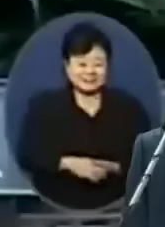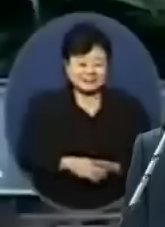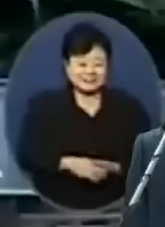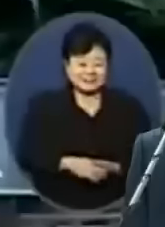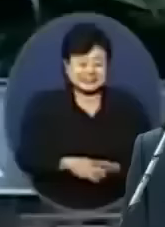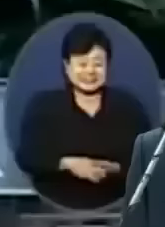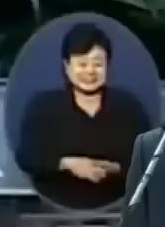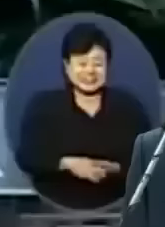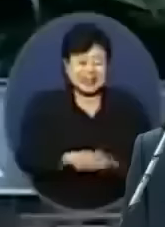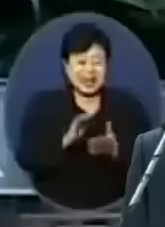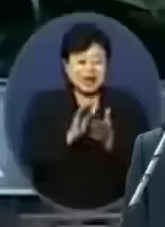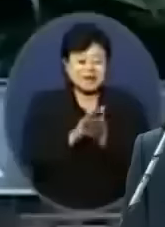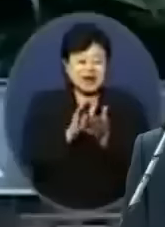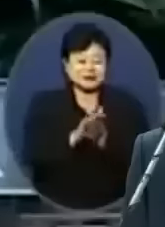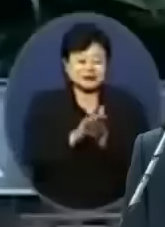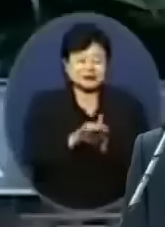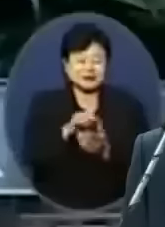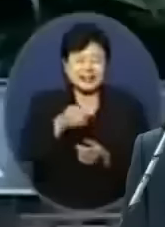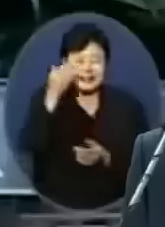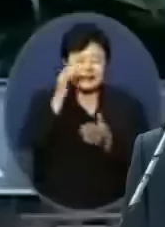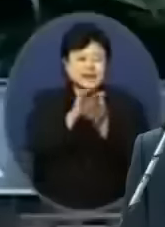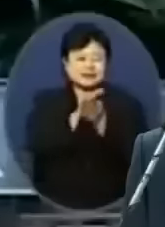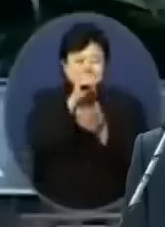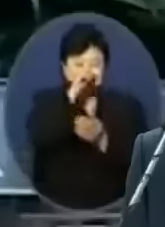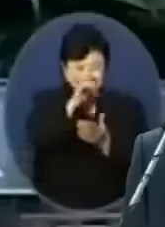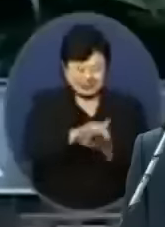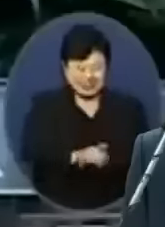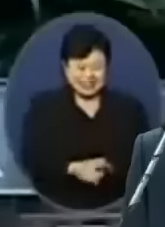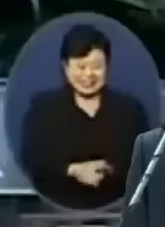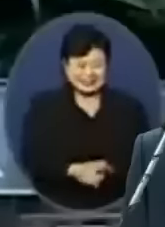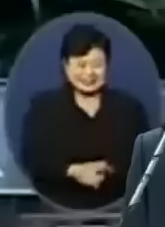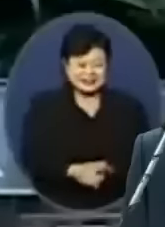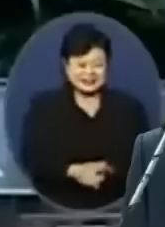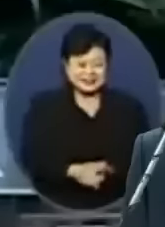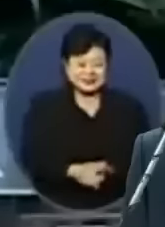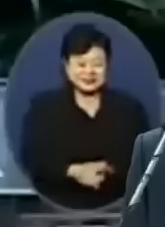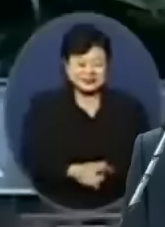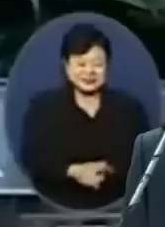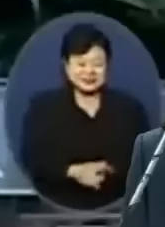그때 박수를 좀 쳐주셨으면 힘이 났을 것인데